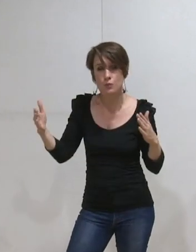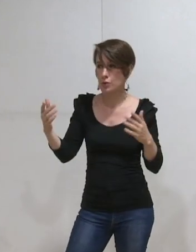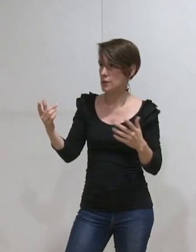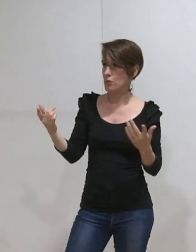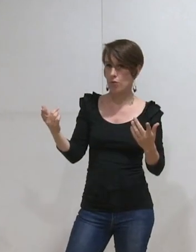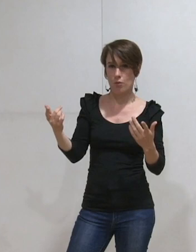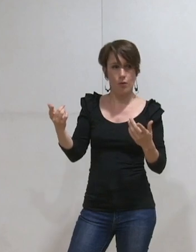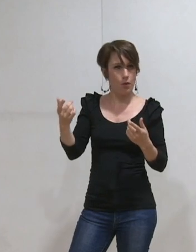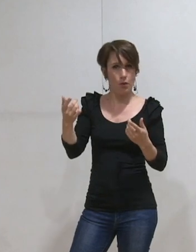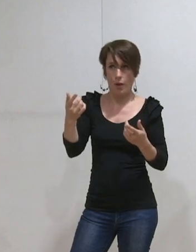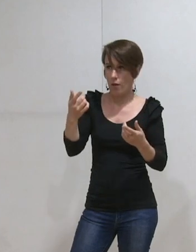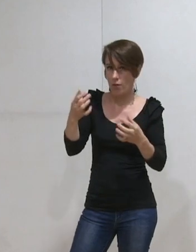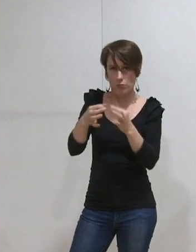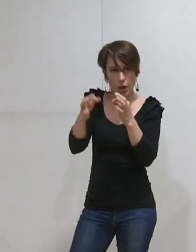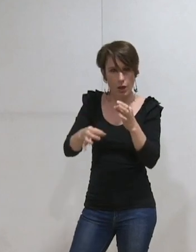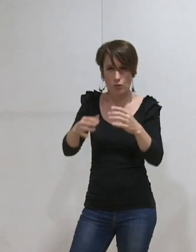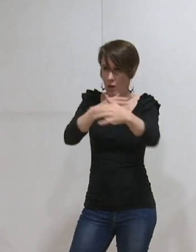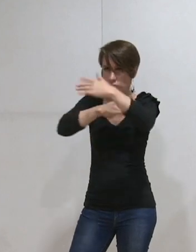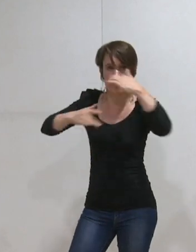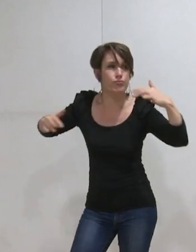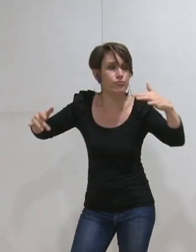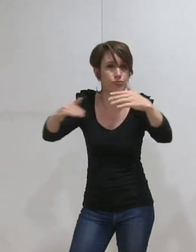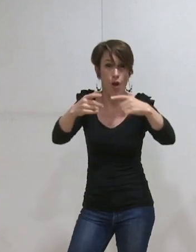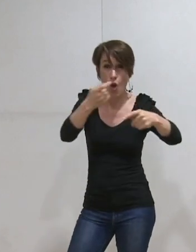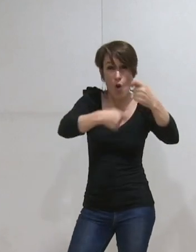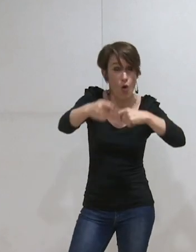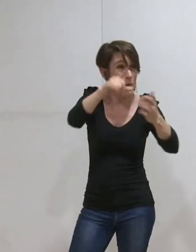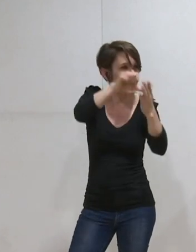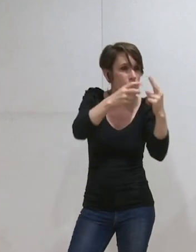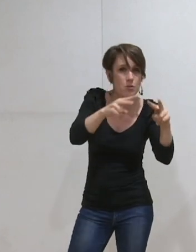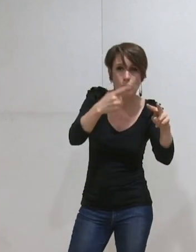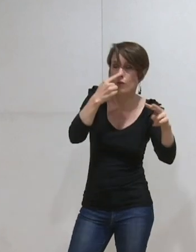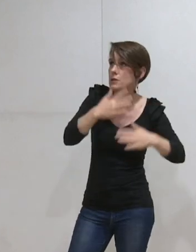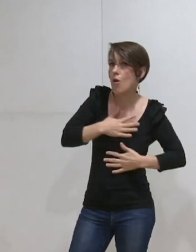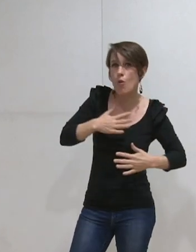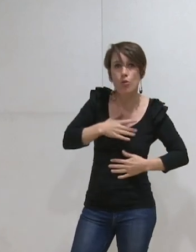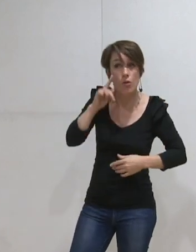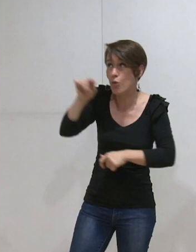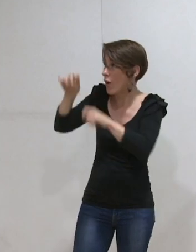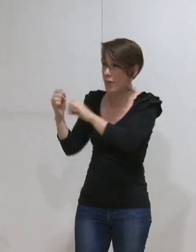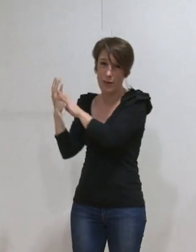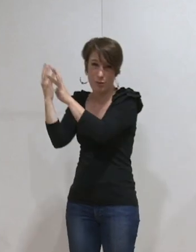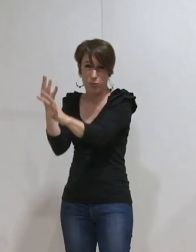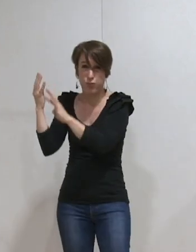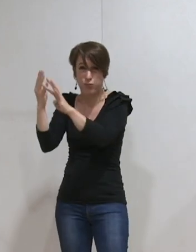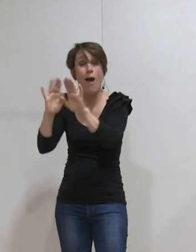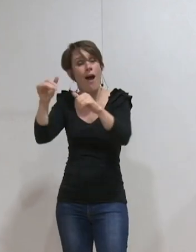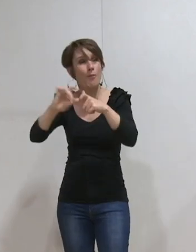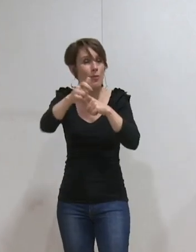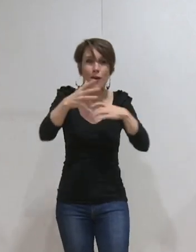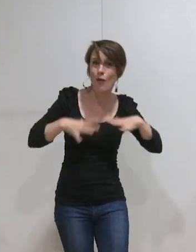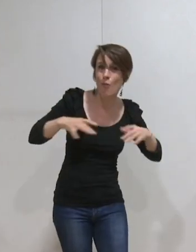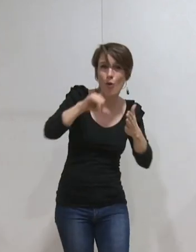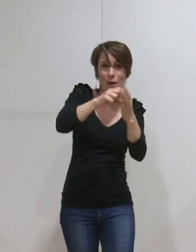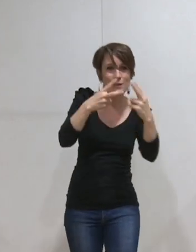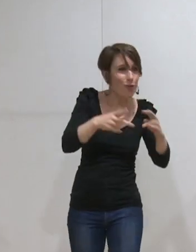centre-ville et beaucoup d'habitants et de commerçants notamment nous sont gré d'avoir des expositions et d'avoir un musée qui est en